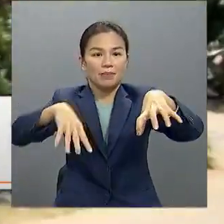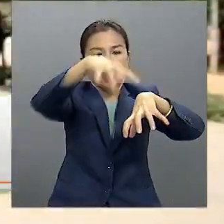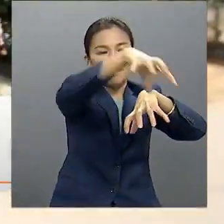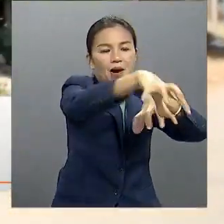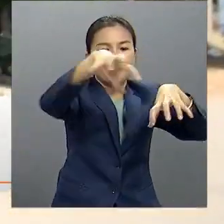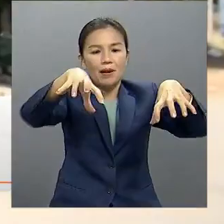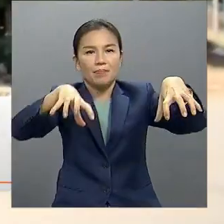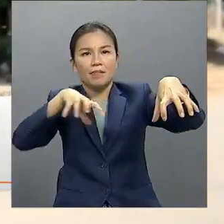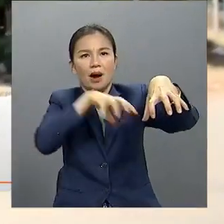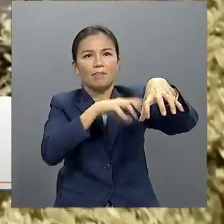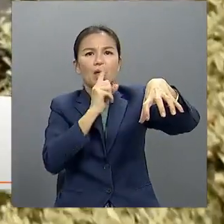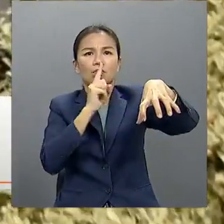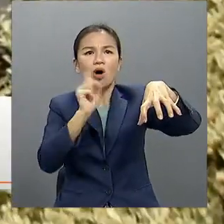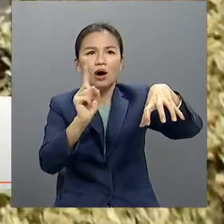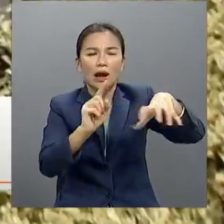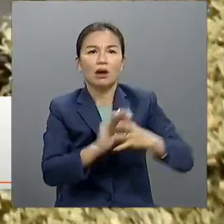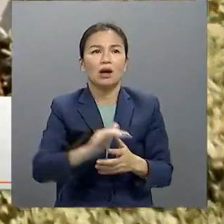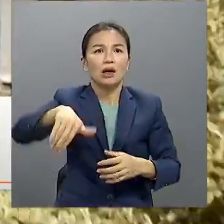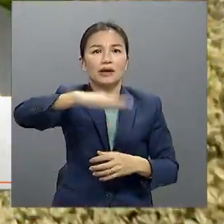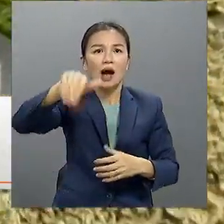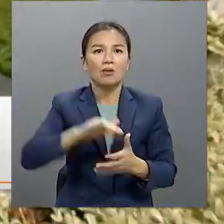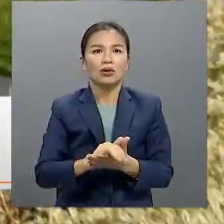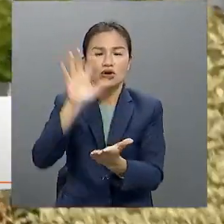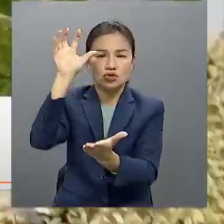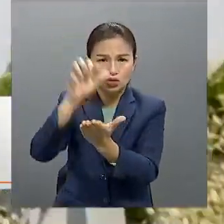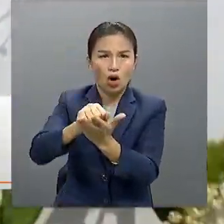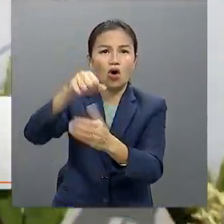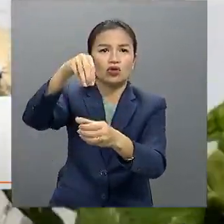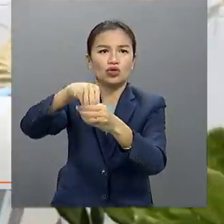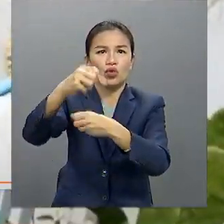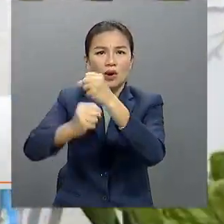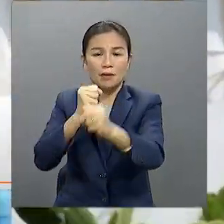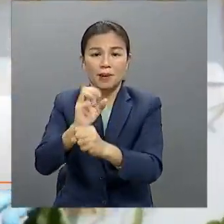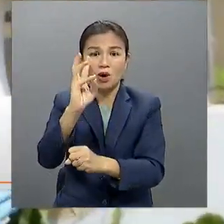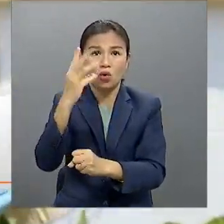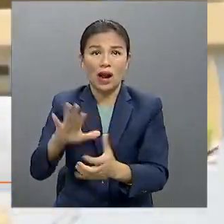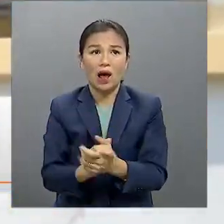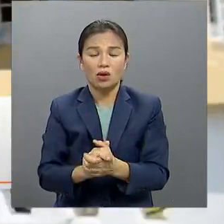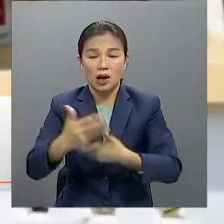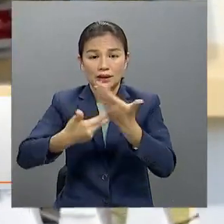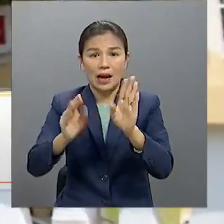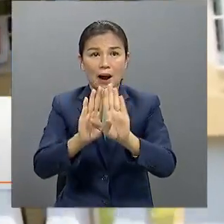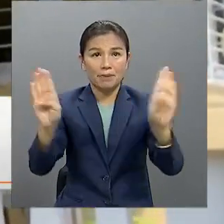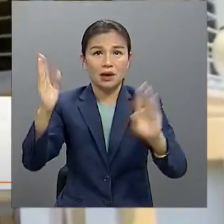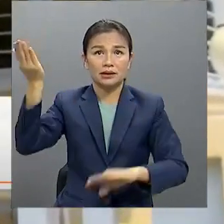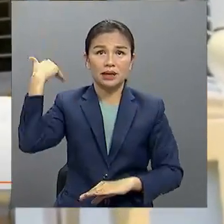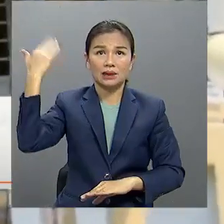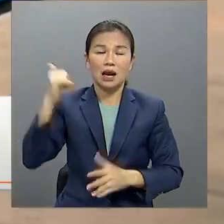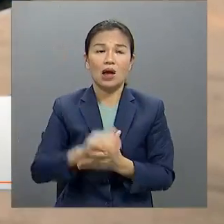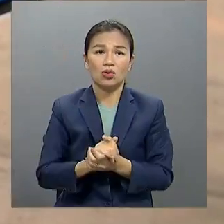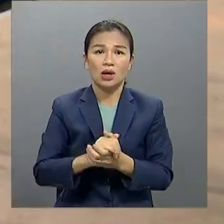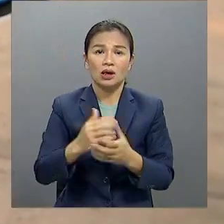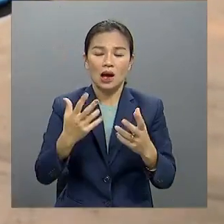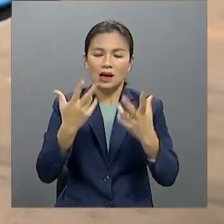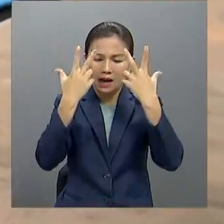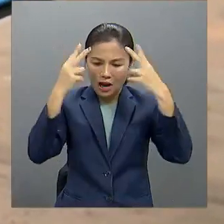ฮ้ยพวกเราเนี่ยเคยมาจับจองอยู่ที่นี่ประมาณ6ปีแล้วนะตั้งแต่ตลาดจะเปิดเนี่ยสมัยนั้นเนี่ยเป็นช่วงของนายกอบต.คนเก่